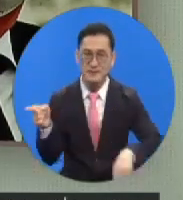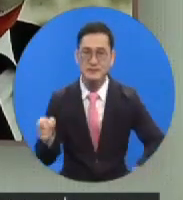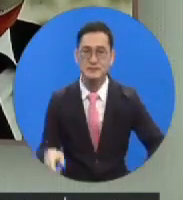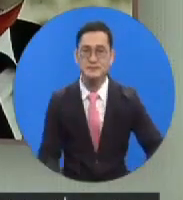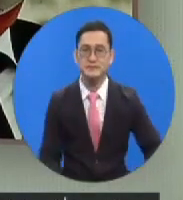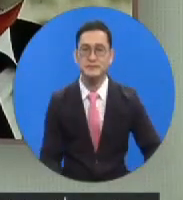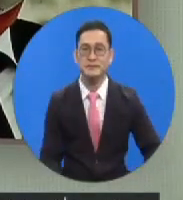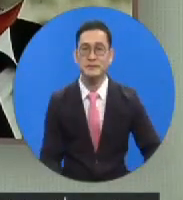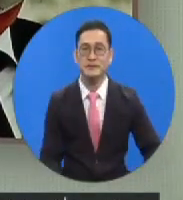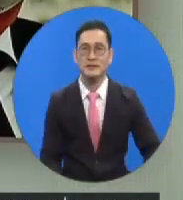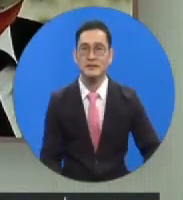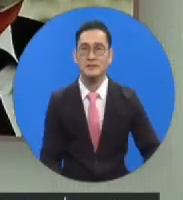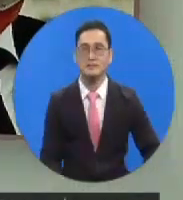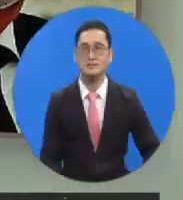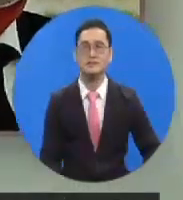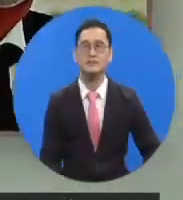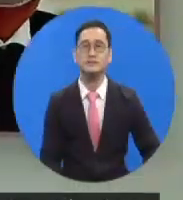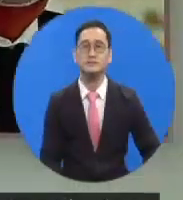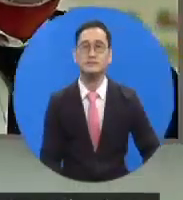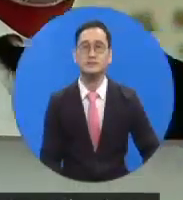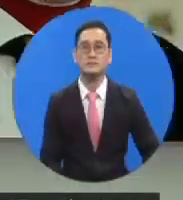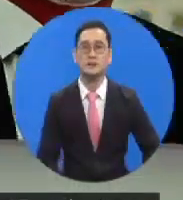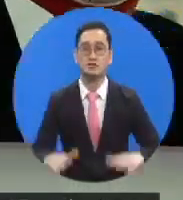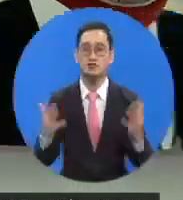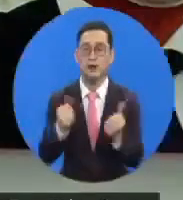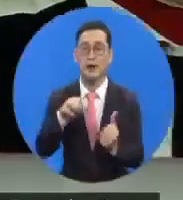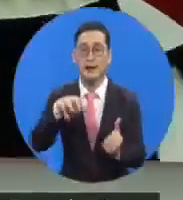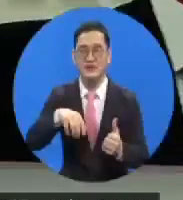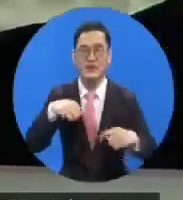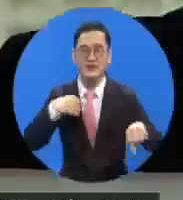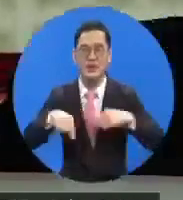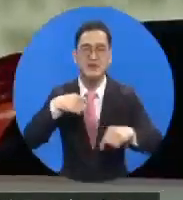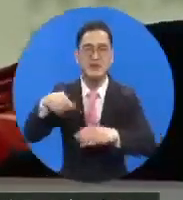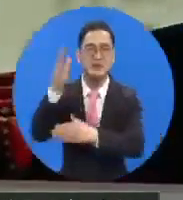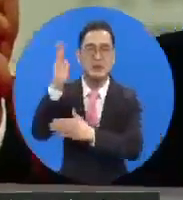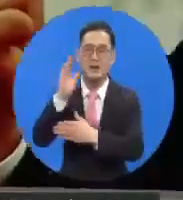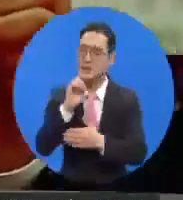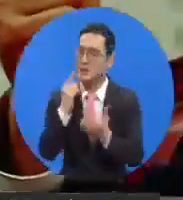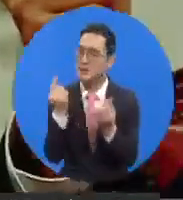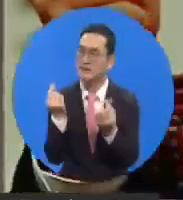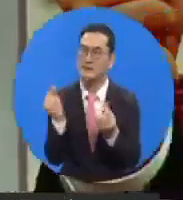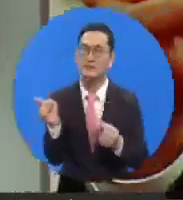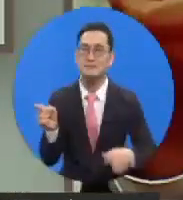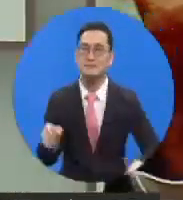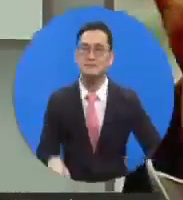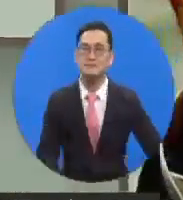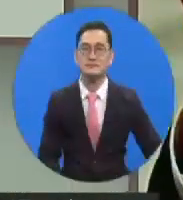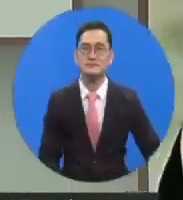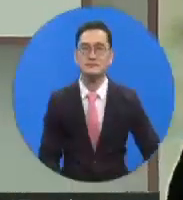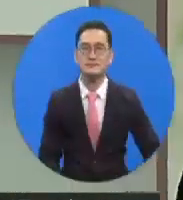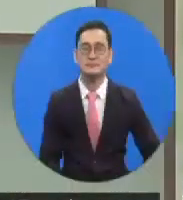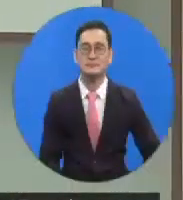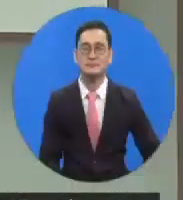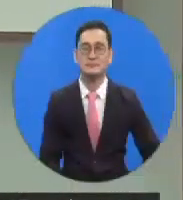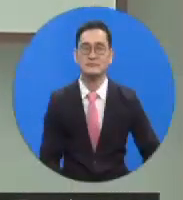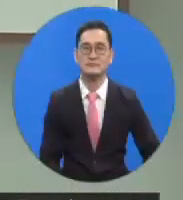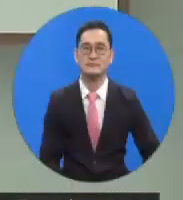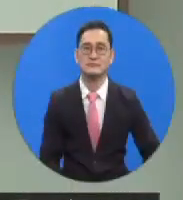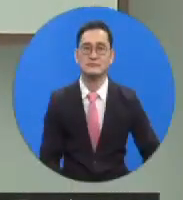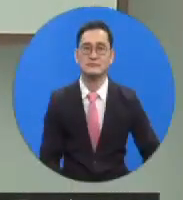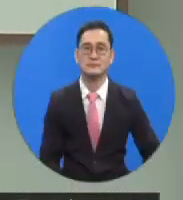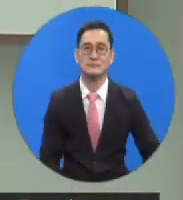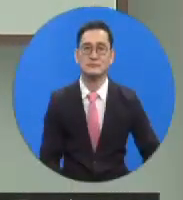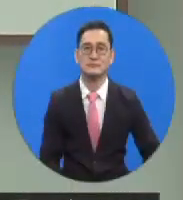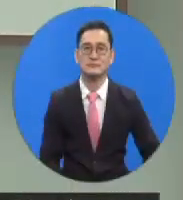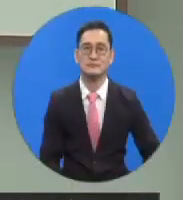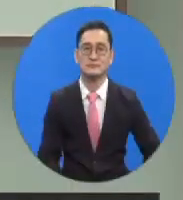보도를 하고 있습니다. 국감 정치, 검찰총장이 국감 정치를 하고 있다라는 견해입니다.